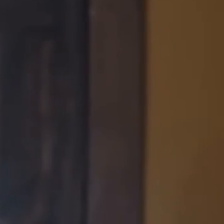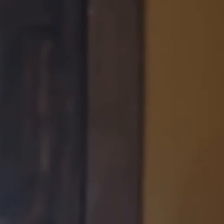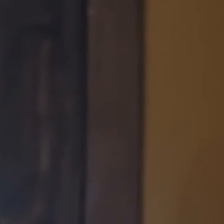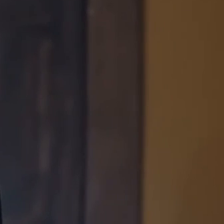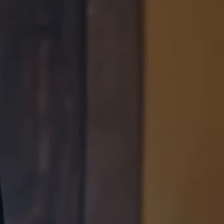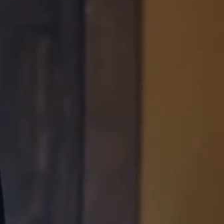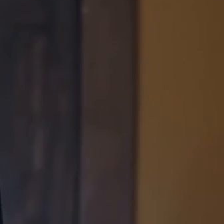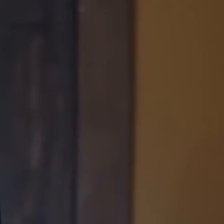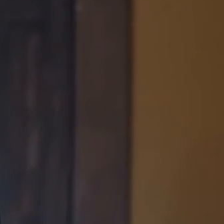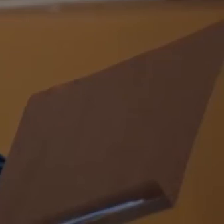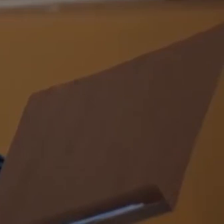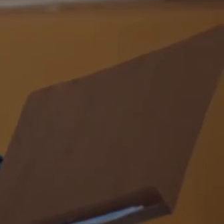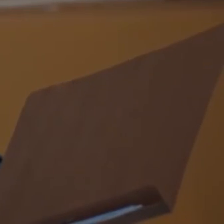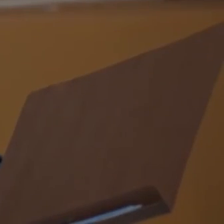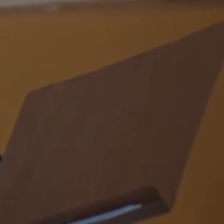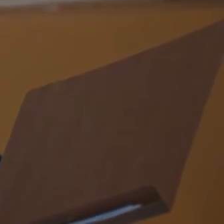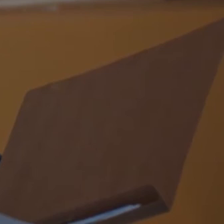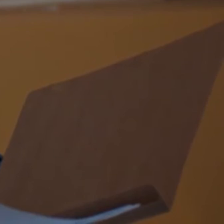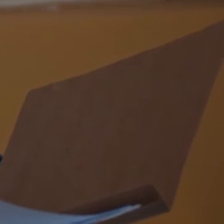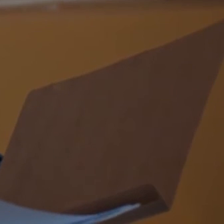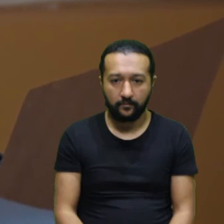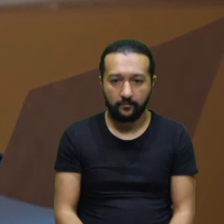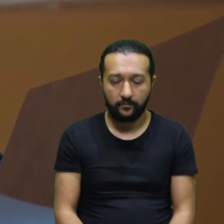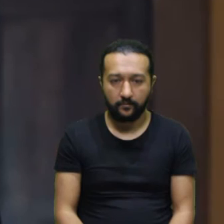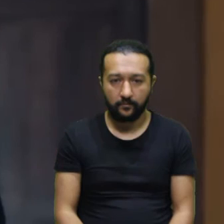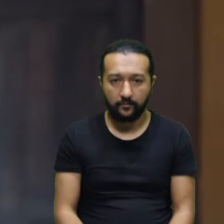Sarışın kadın saygı çerçevesinde gülümseyerek dikiliyor.